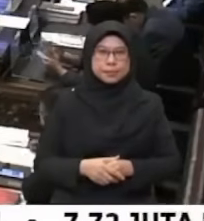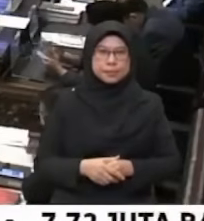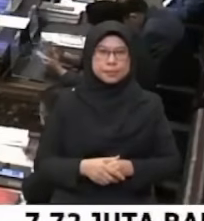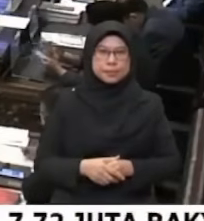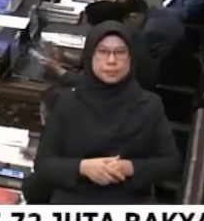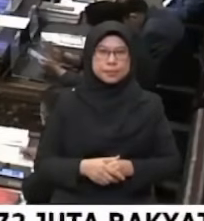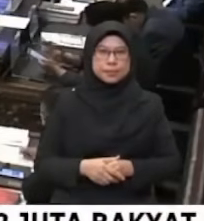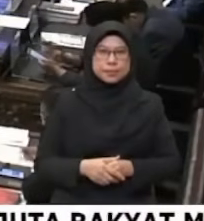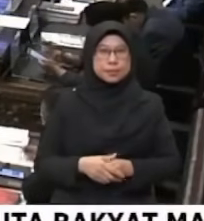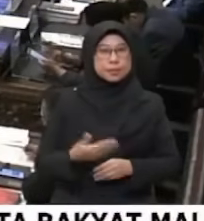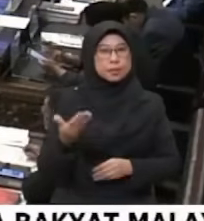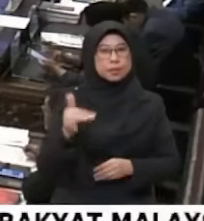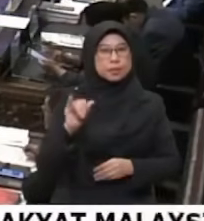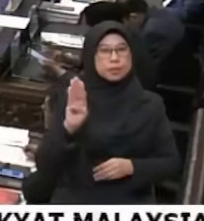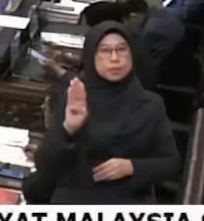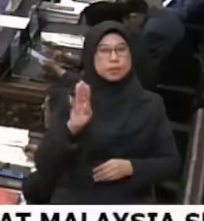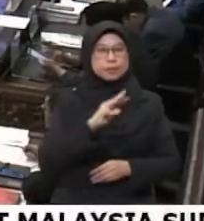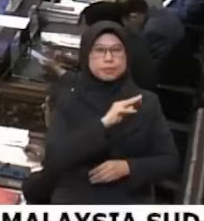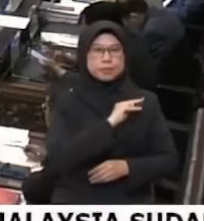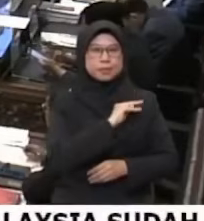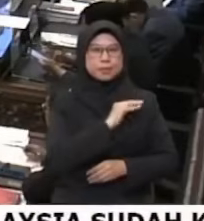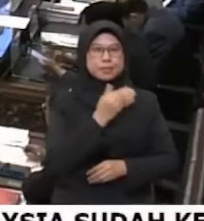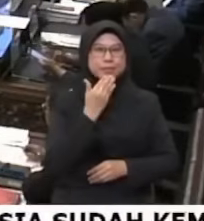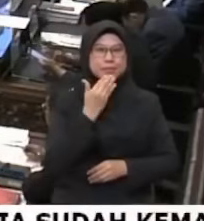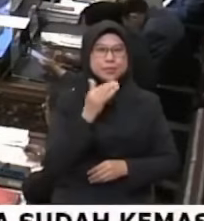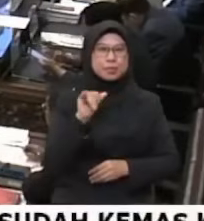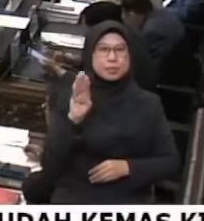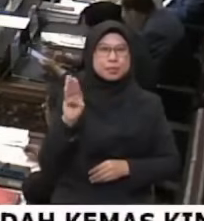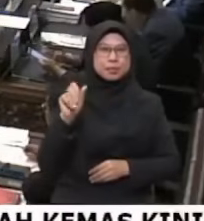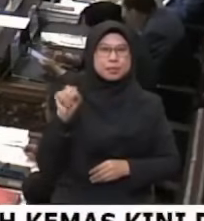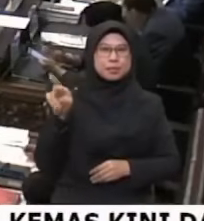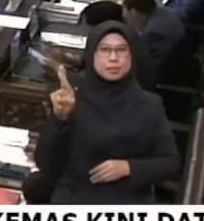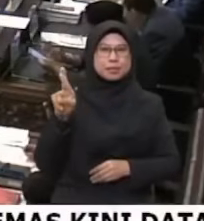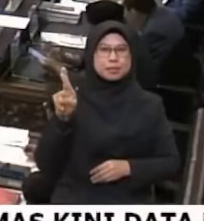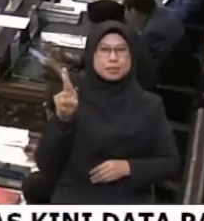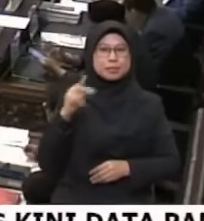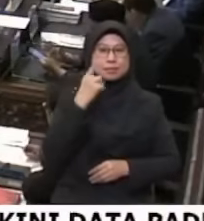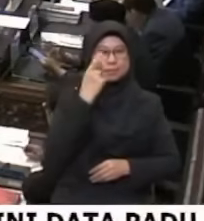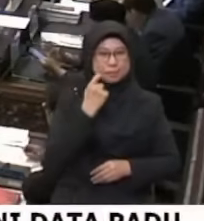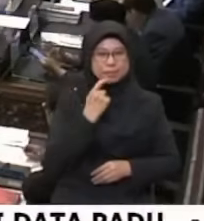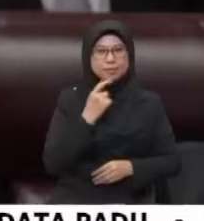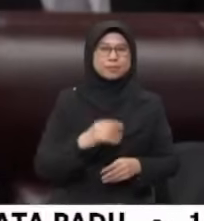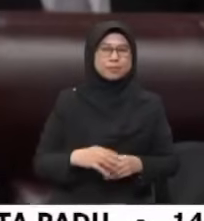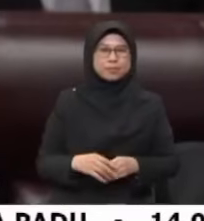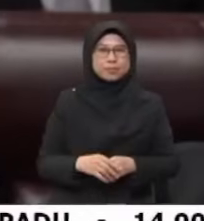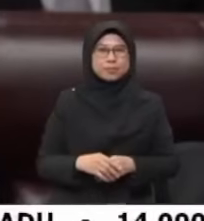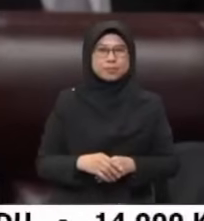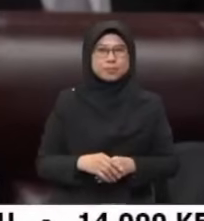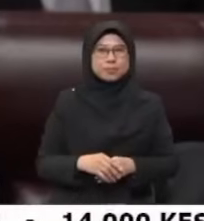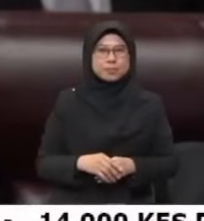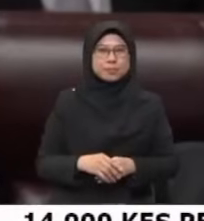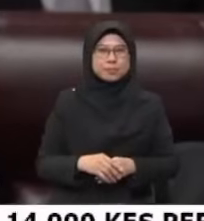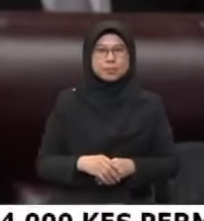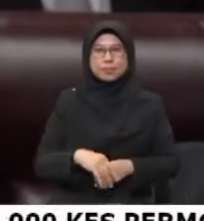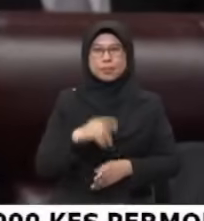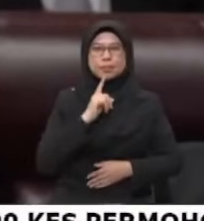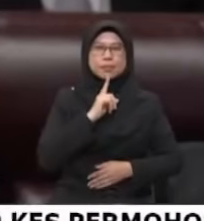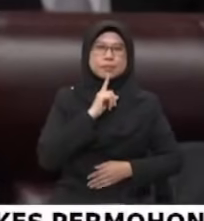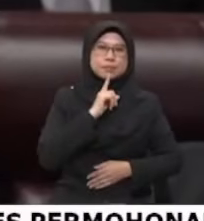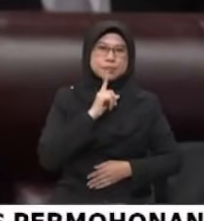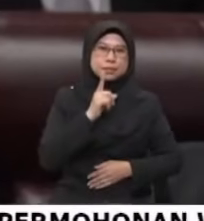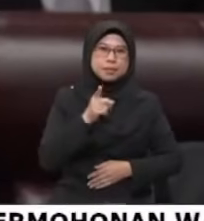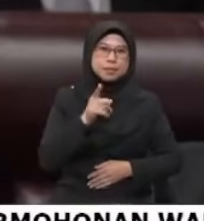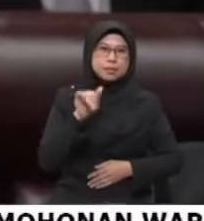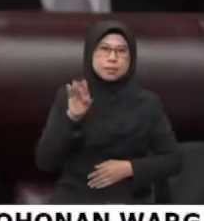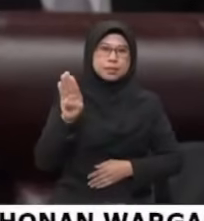kasih menteri Terima kasih yb Senator di atas soalan yang dikemukakan sebenarnya